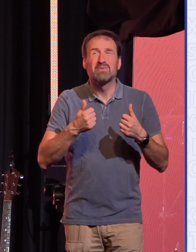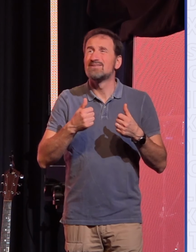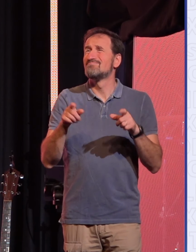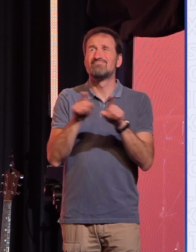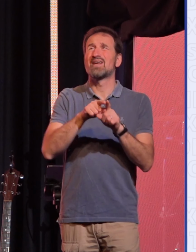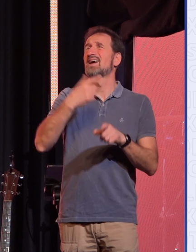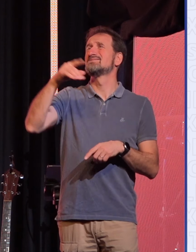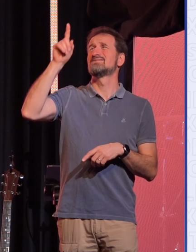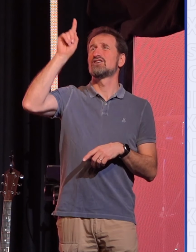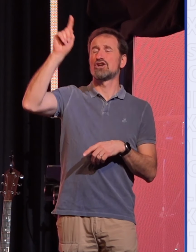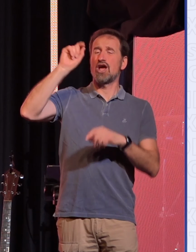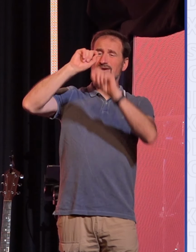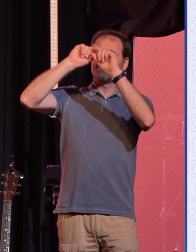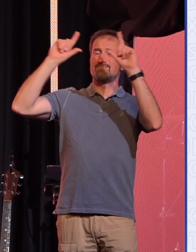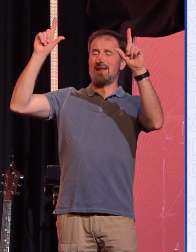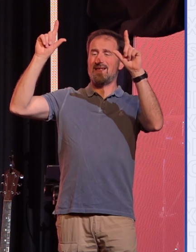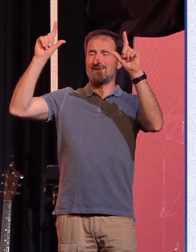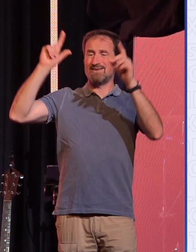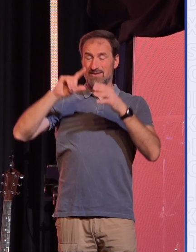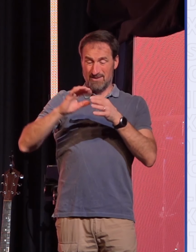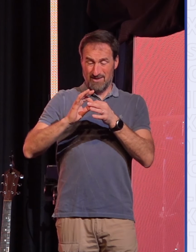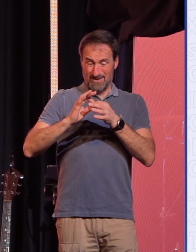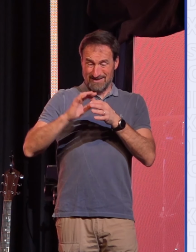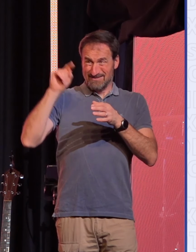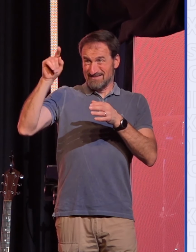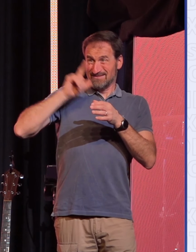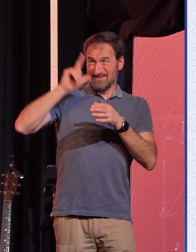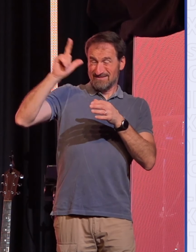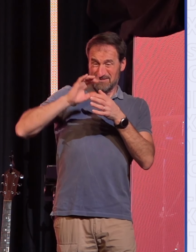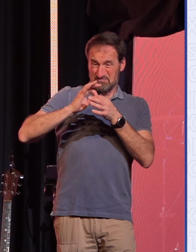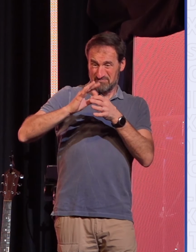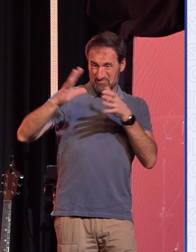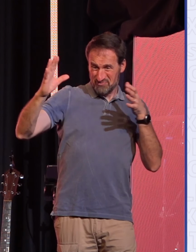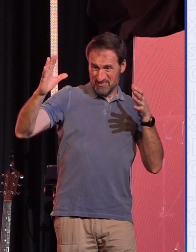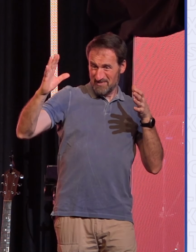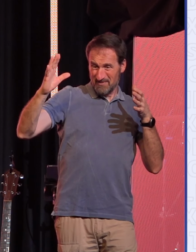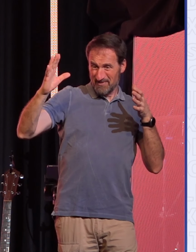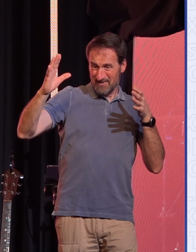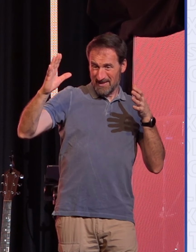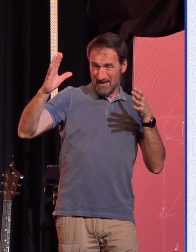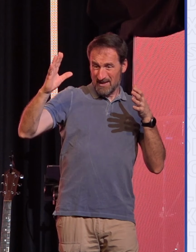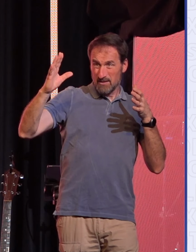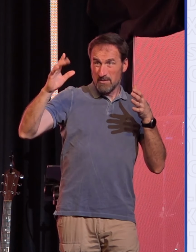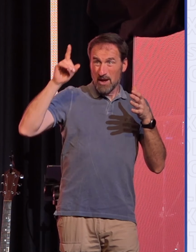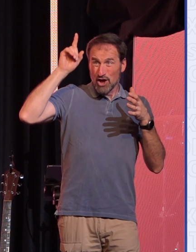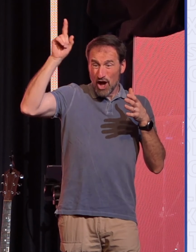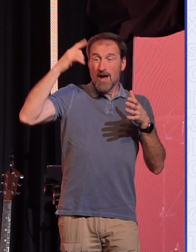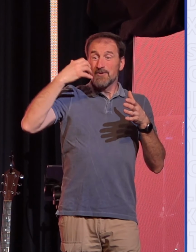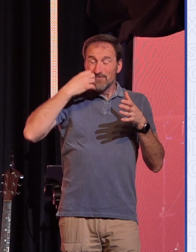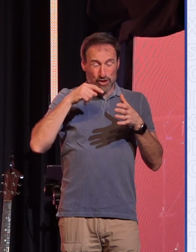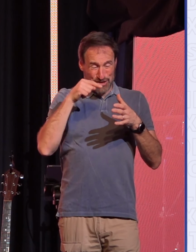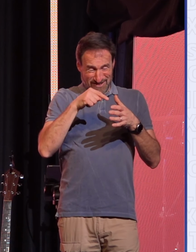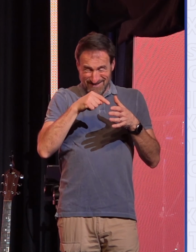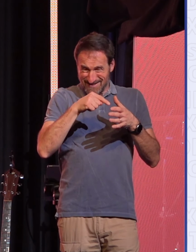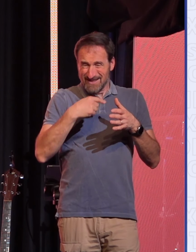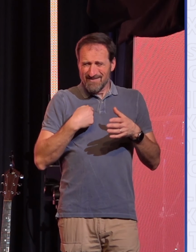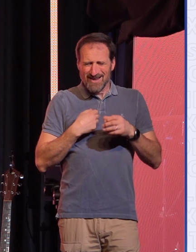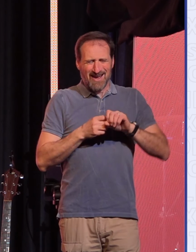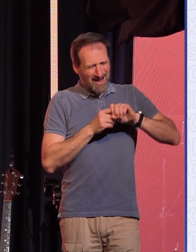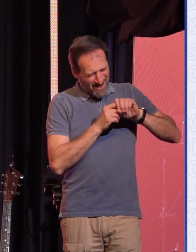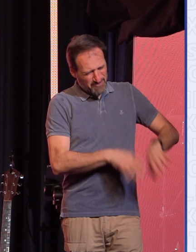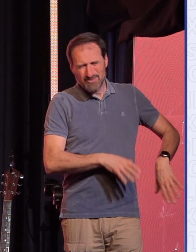dieses alte Leben, diese Lebensweisen hinter uns lassen und heute Morgen wieder ganz neu auch eine Entscheidung für ihn